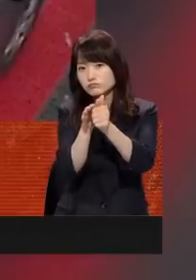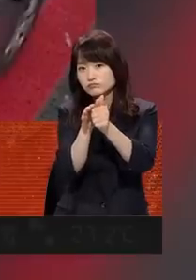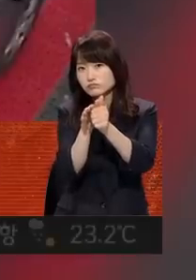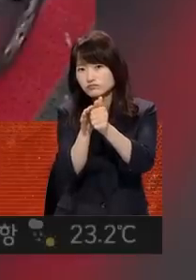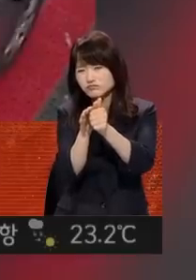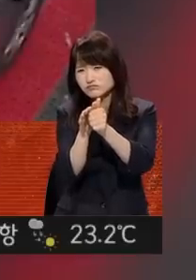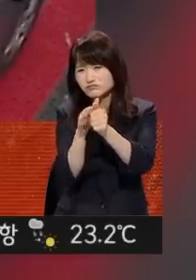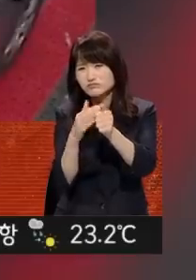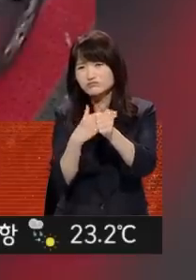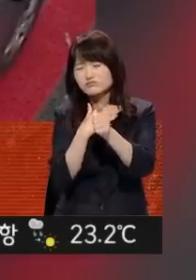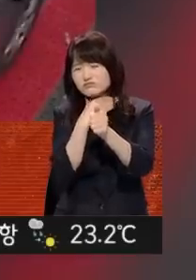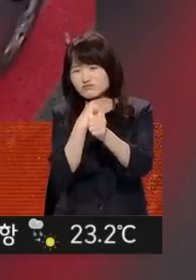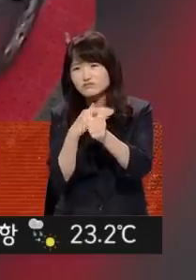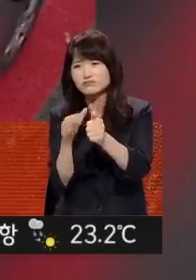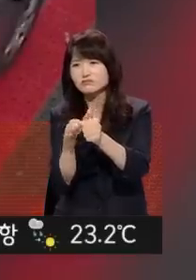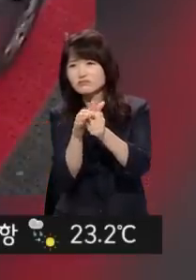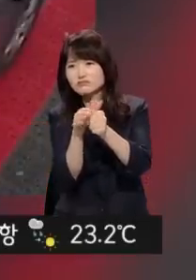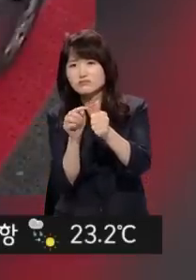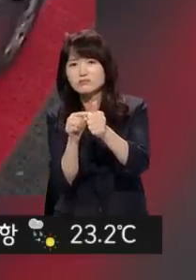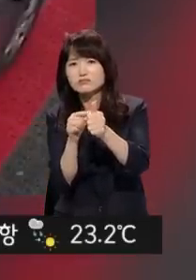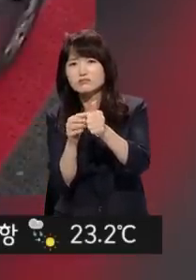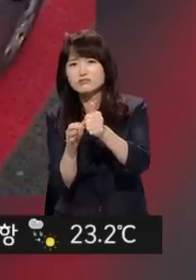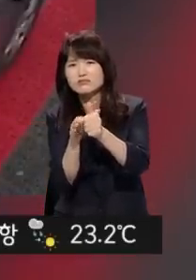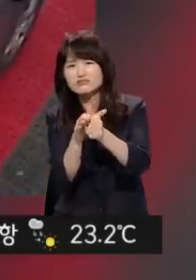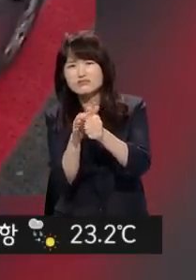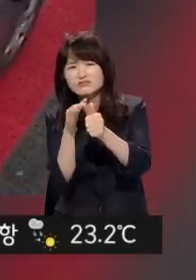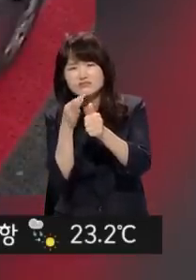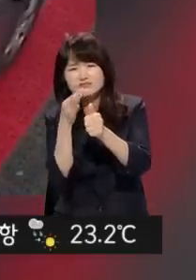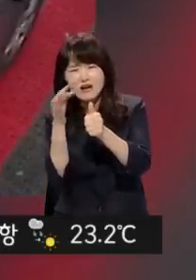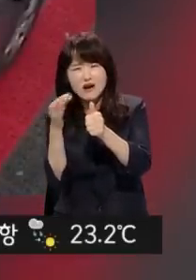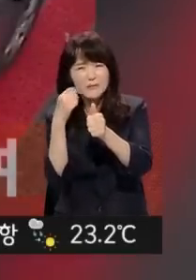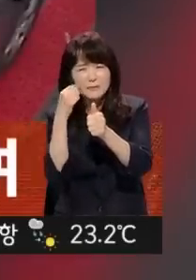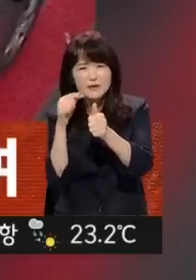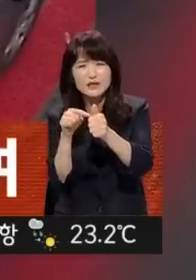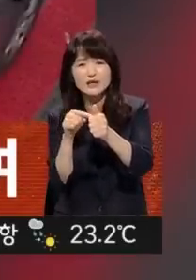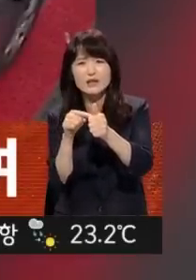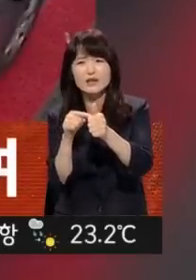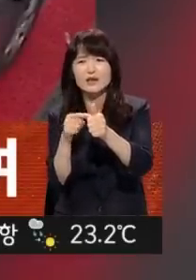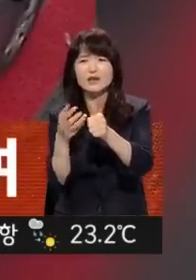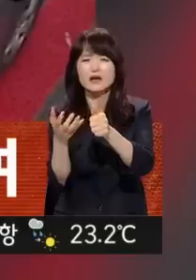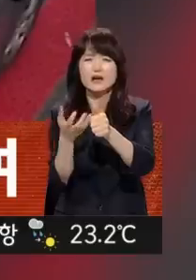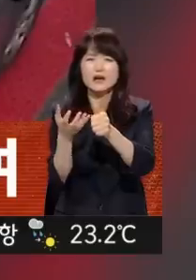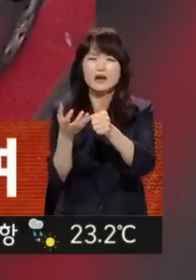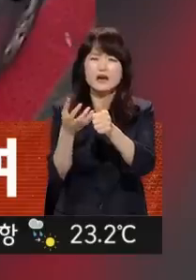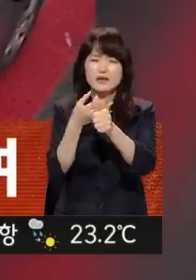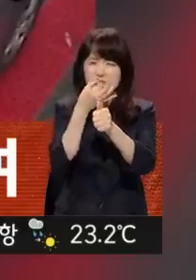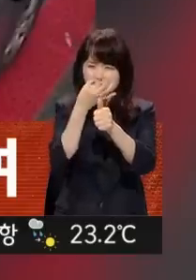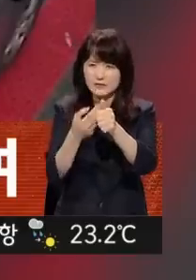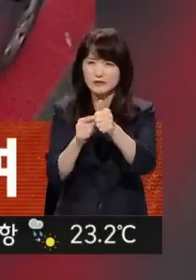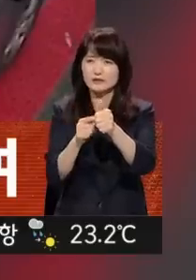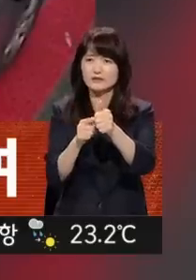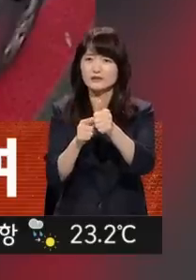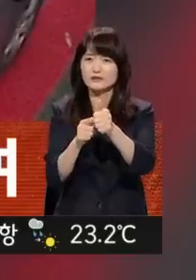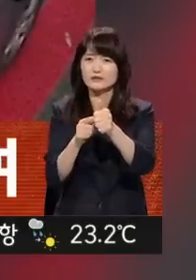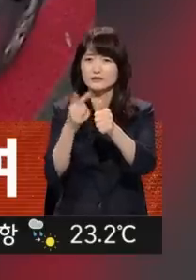끼워 버리고 맙니다 지금 보시는 것처럼 아이는 목이 짓눌려서 비명조차 지르지 못하고 굉장히 고통스러웠는데요